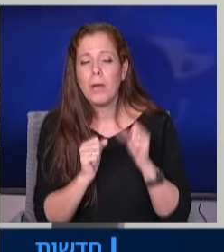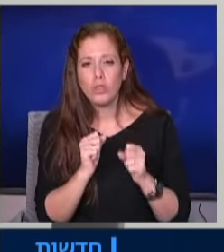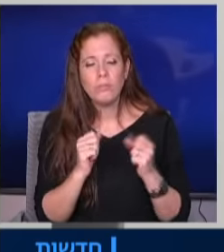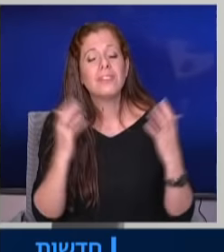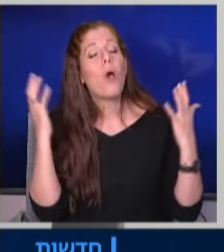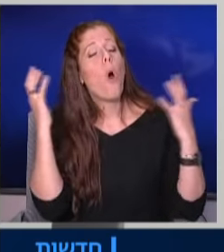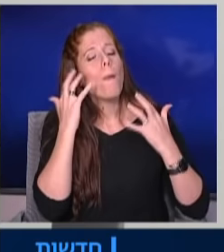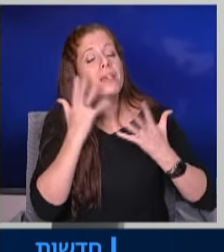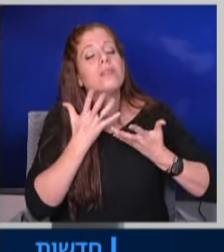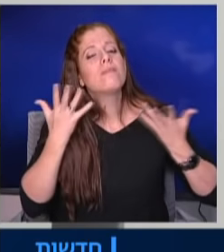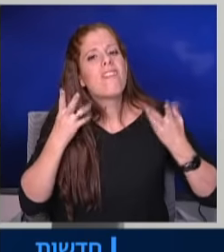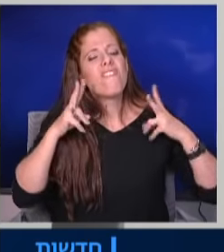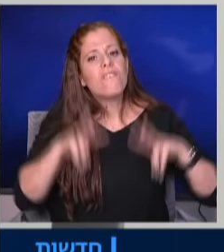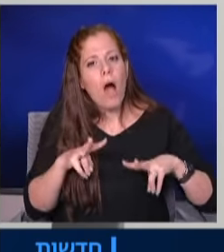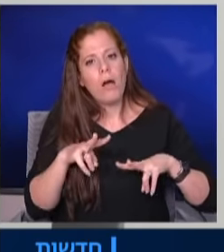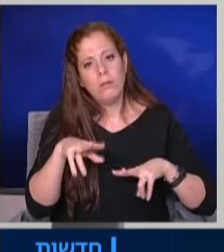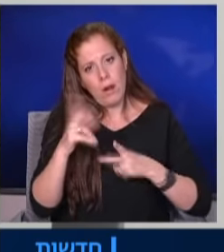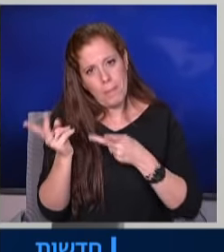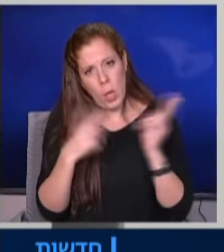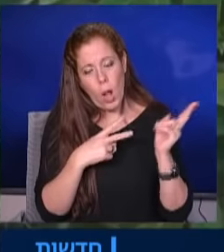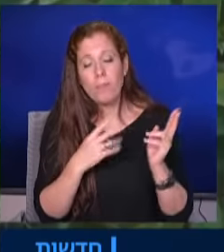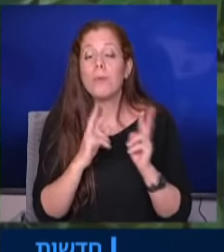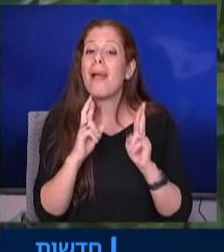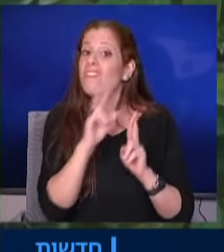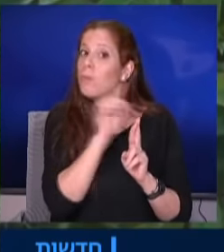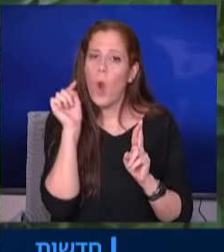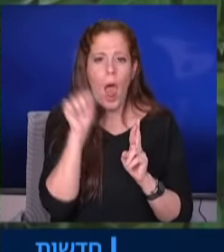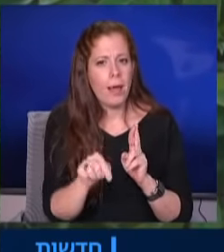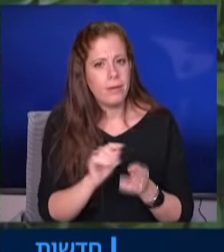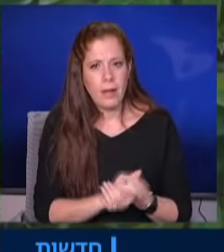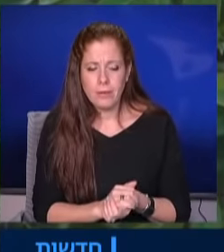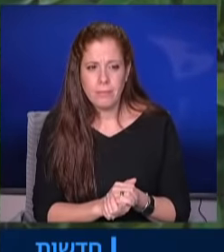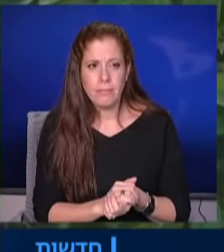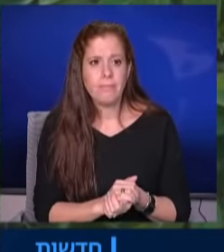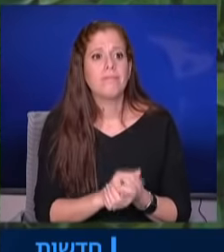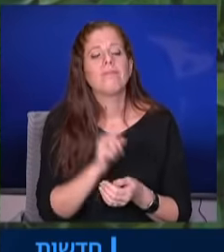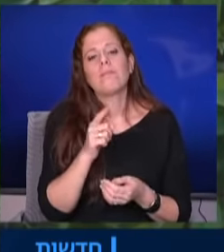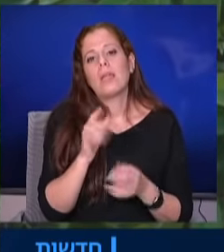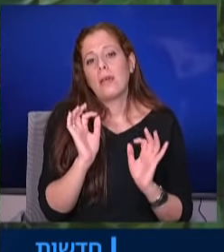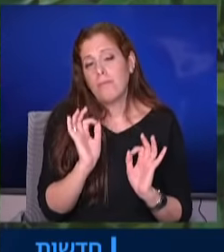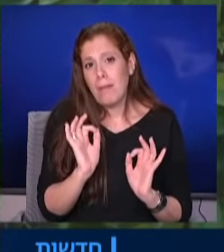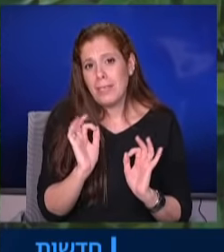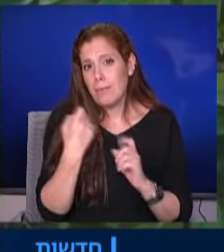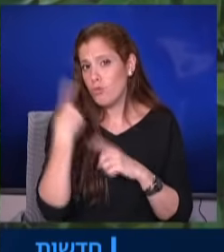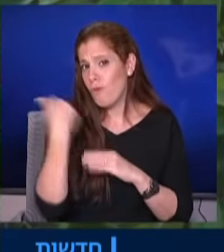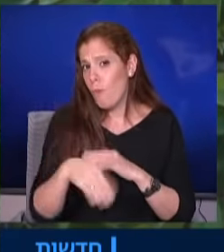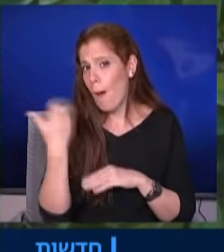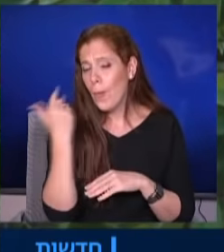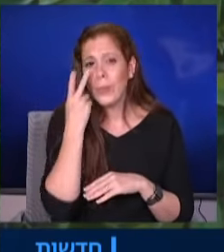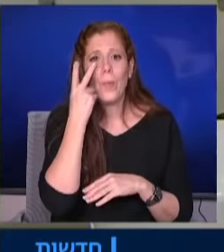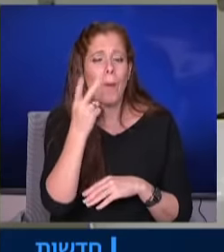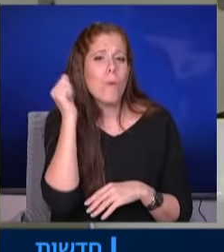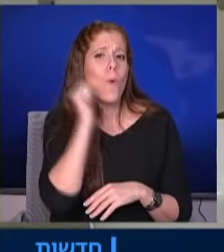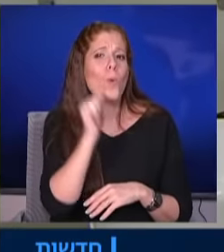על המערכת, ואנחנו נשאף לא להגיע אליו. למעשה בשבוע האחרון אנחנו מדי יום עדים לעוד